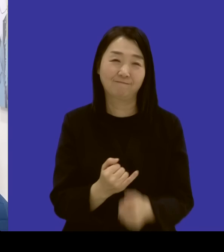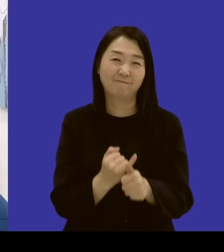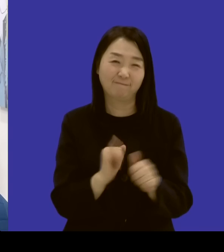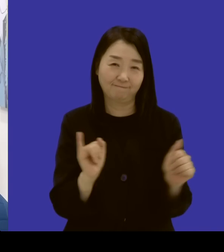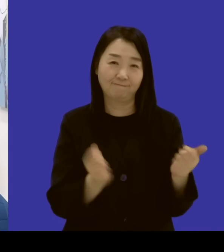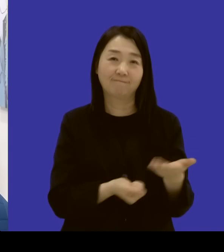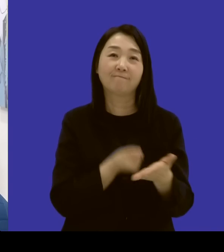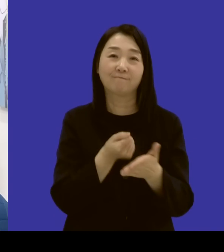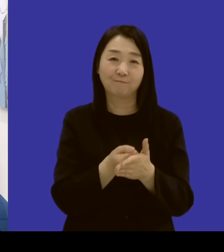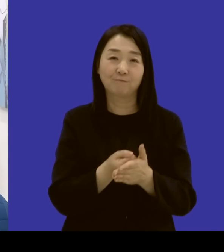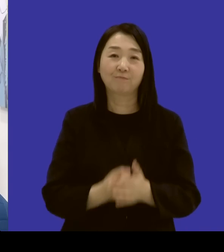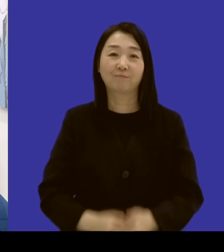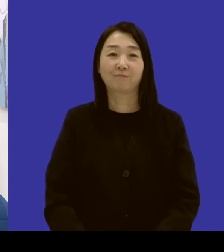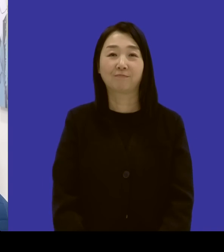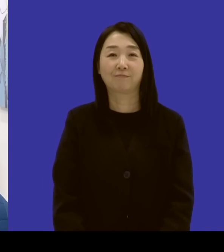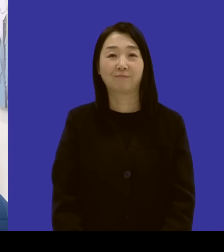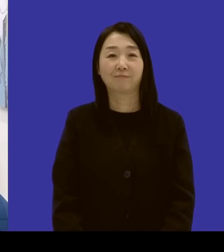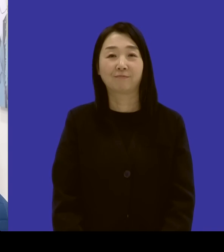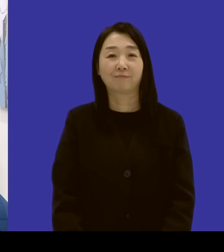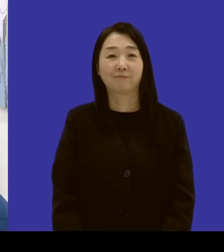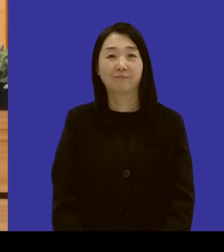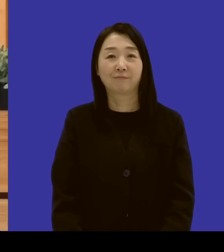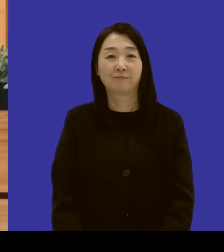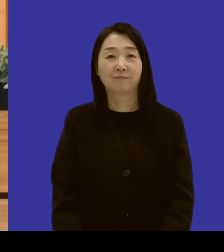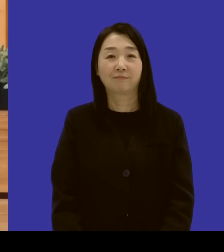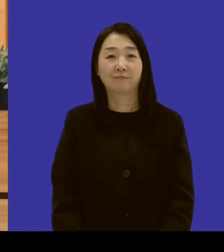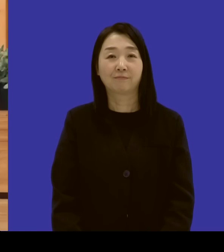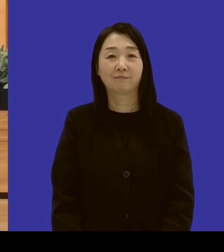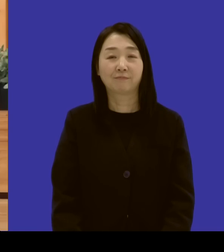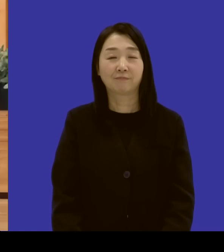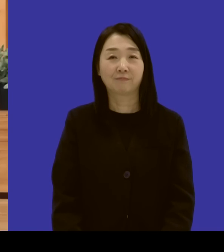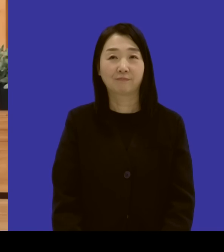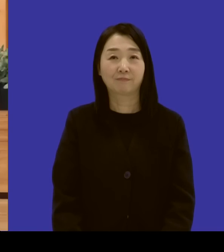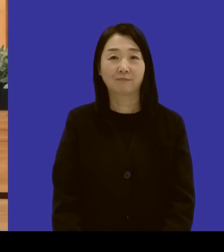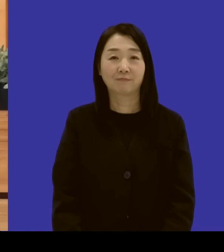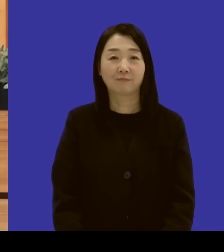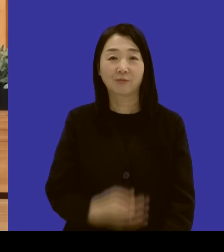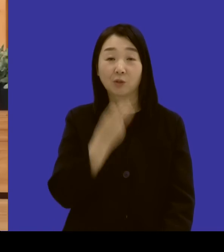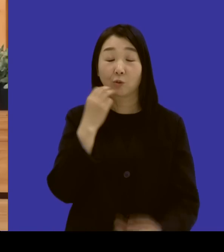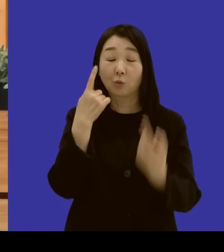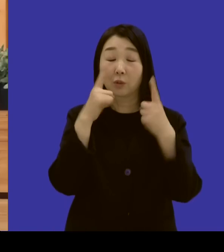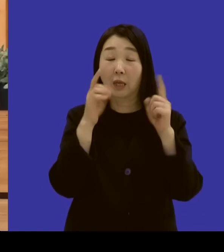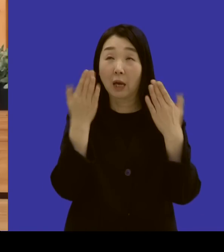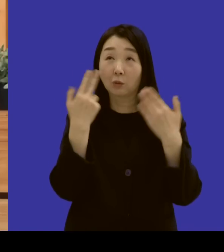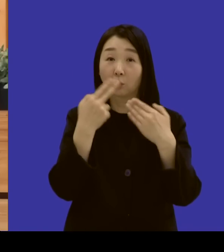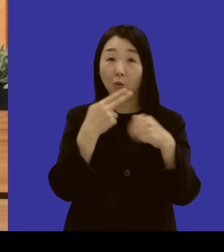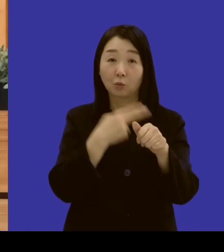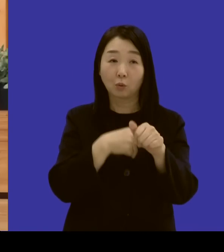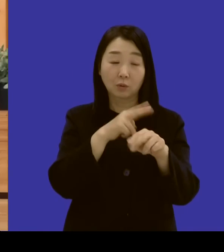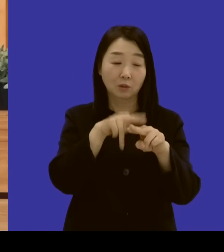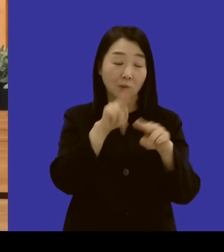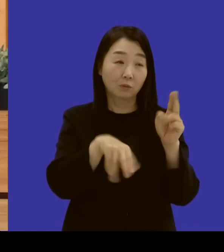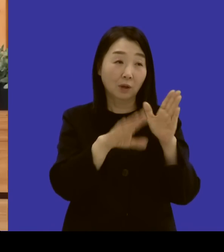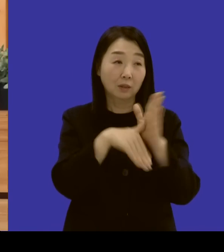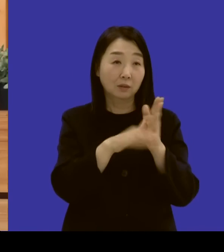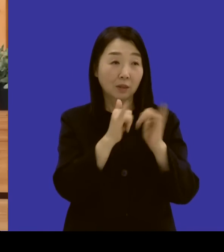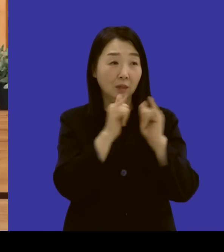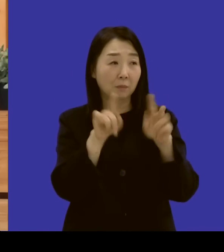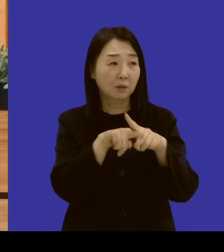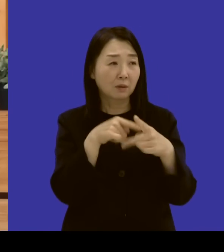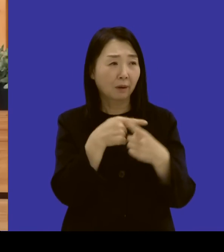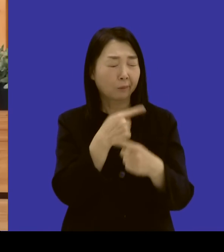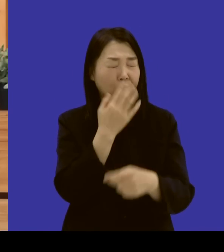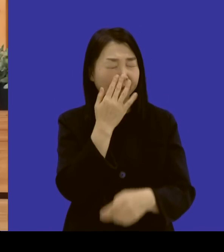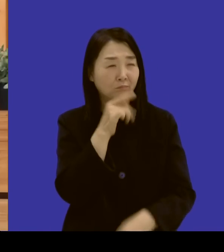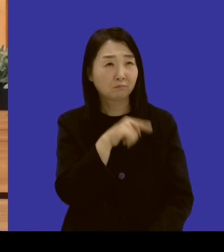갈라지기로 마음을 아주 굳게 먹었죠. 네. 그 주변에서 서울대 그만둔다고 했을 때 사실 많은 사람들이 좀 이해 안 되고 좀